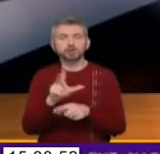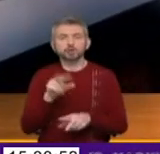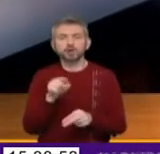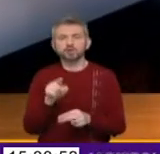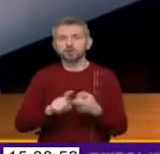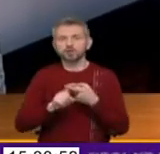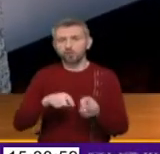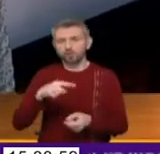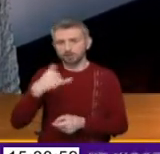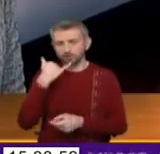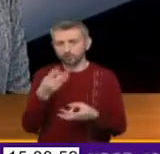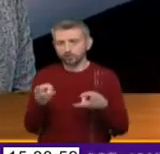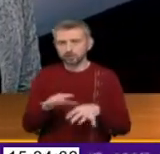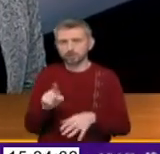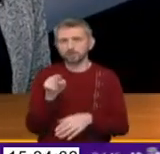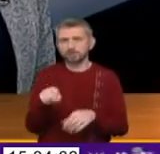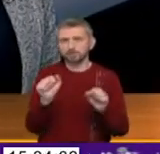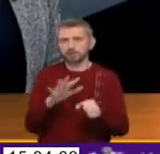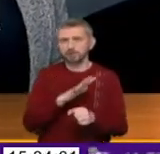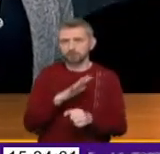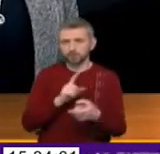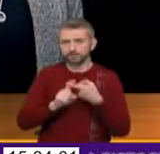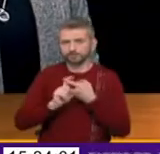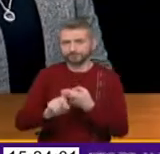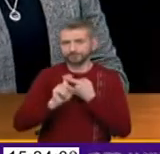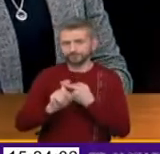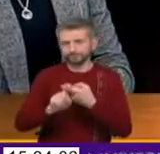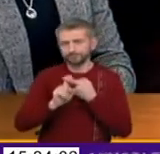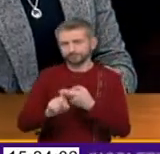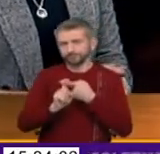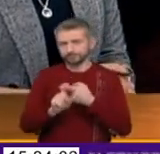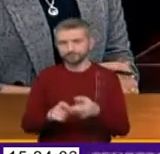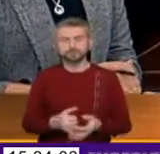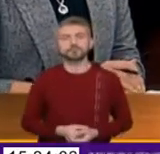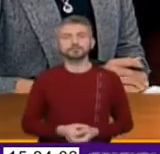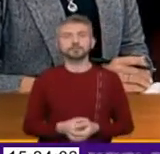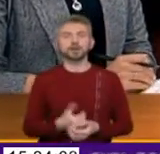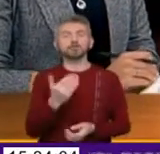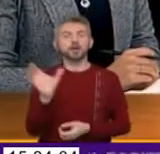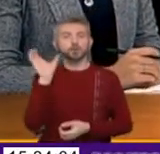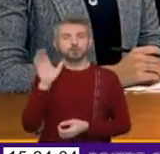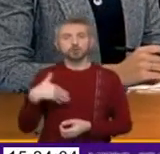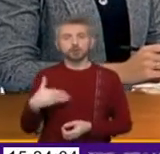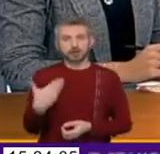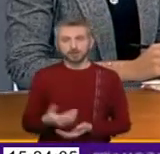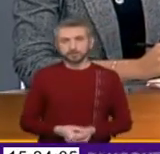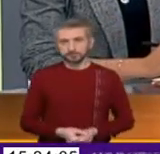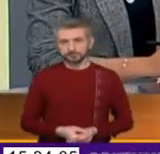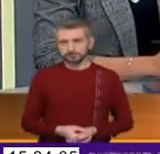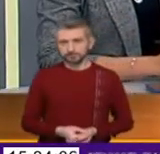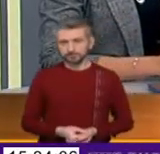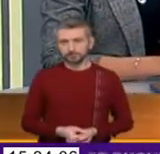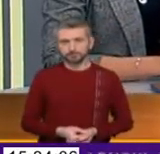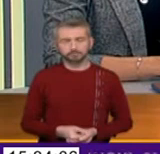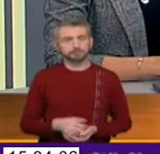контакти залишили для того, щоб можна було з вами тримати руку на пульсі і координувати це питання. Вас слухаємо. Добрий день, ви в ефірі.